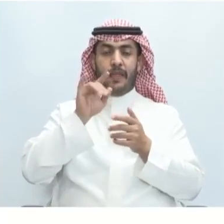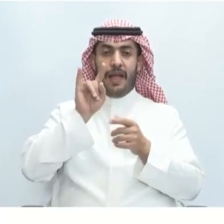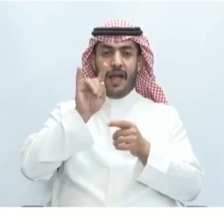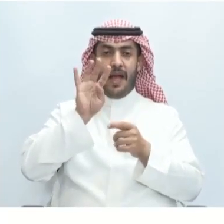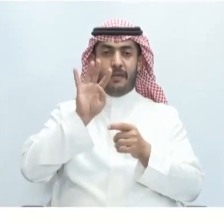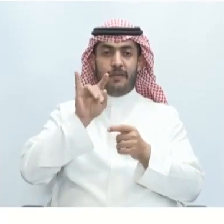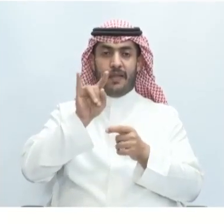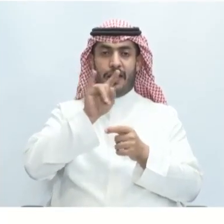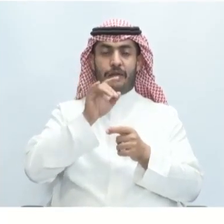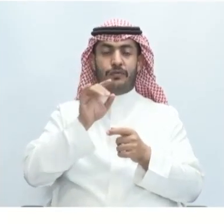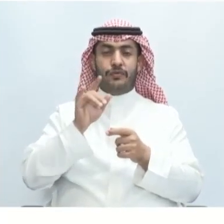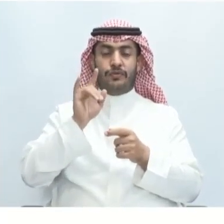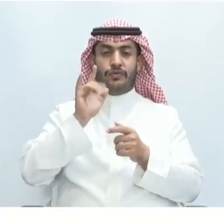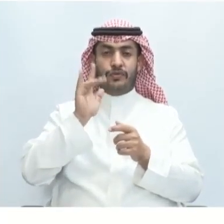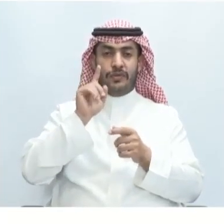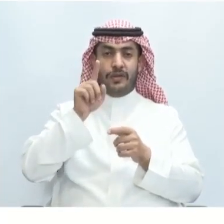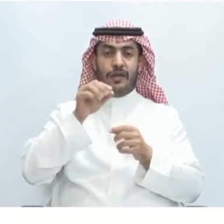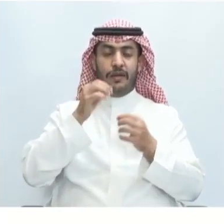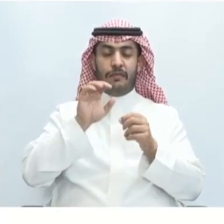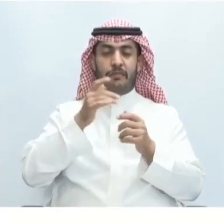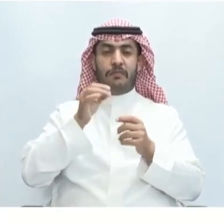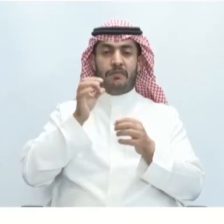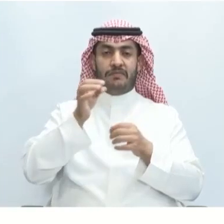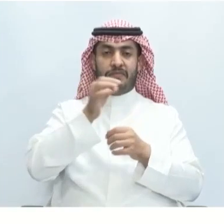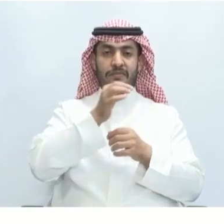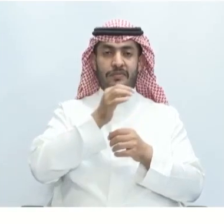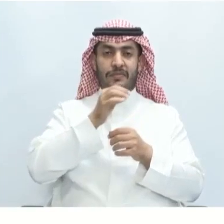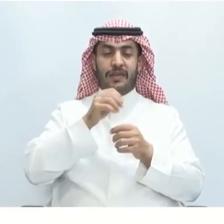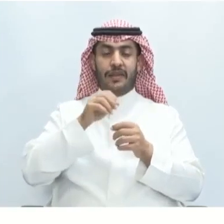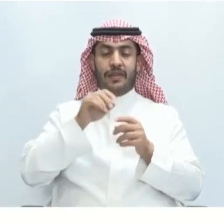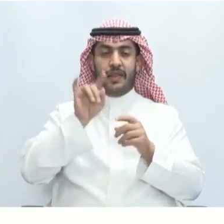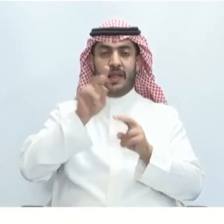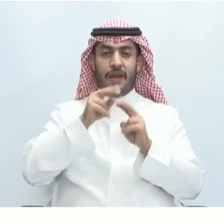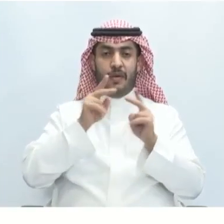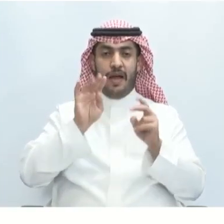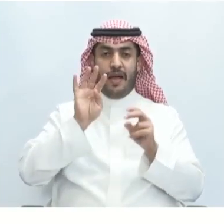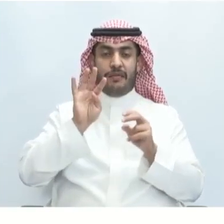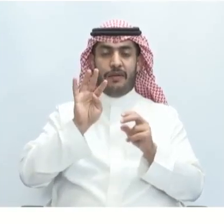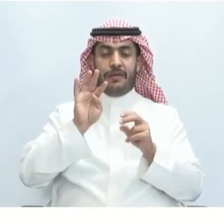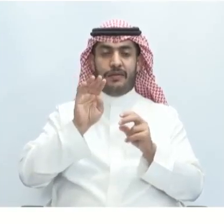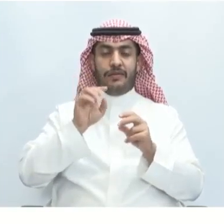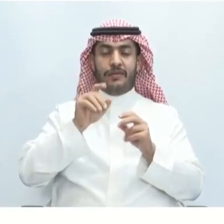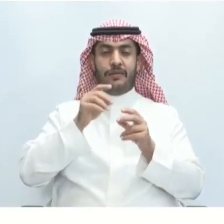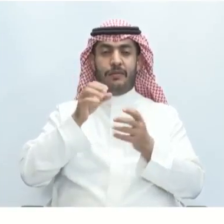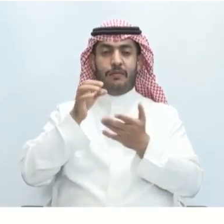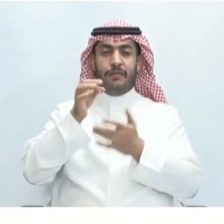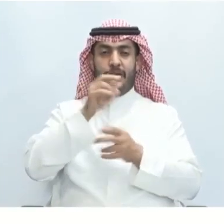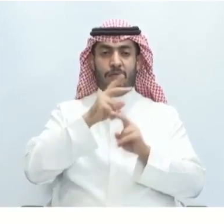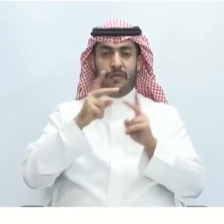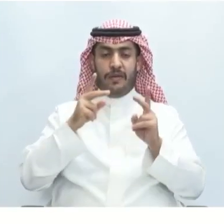الاربع طائرات ستذهب الى جده مباشره جميع قد تذهب نوعين الى جده ونوع الاخرى تذهب الى وجهات مختلفه